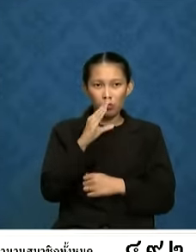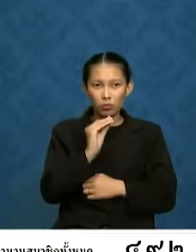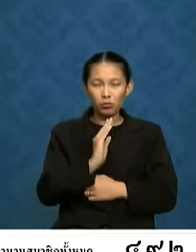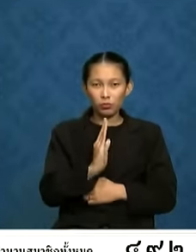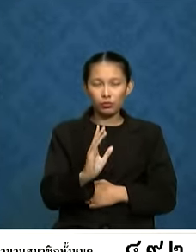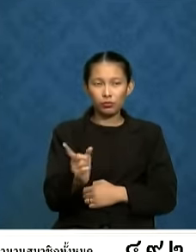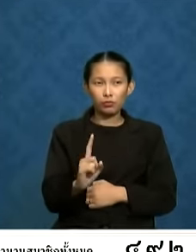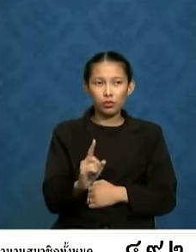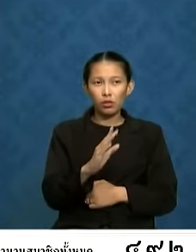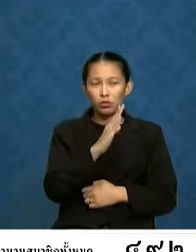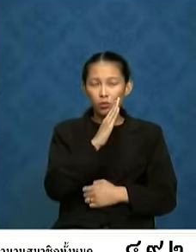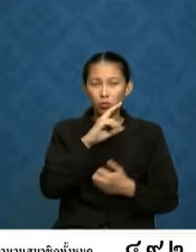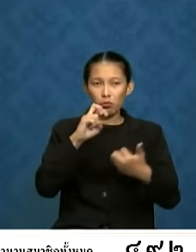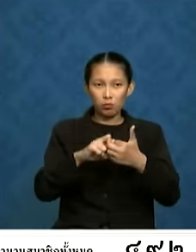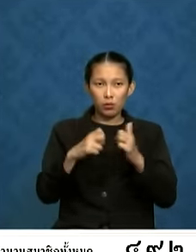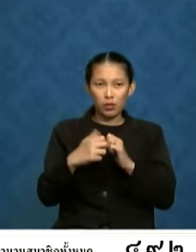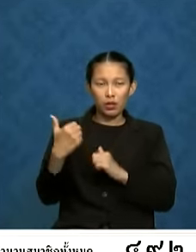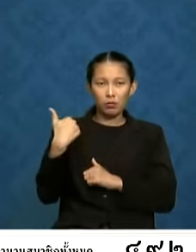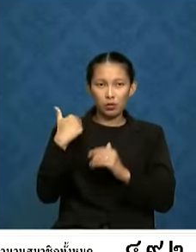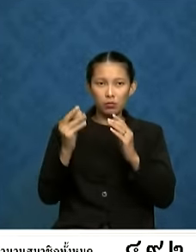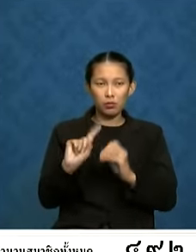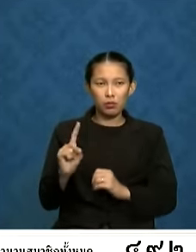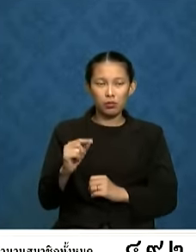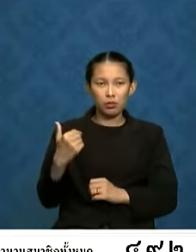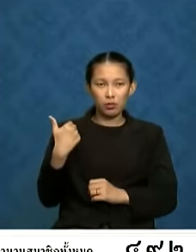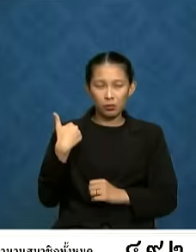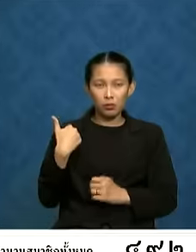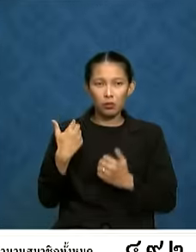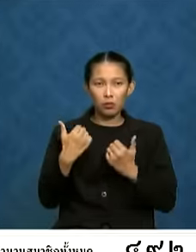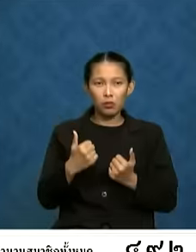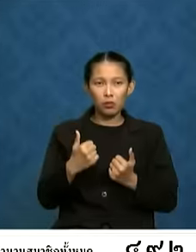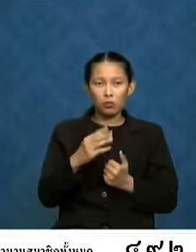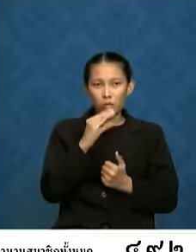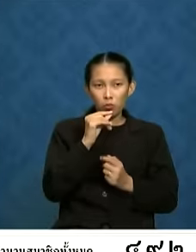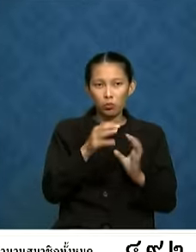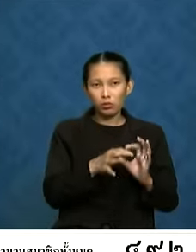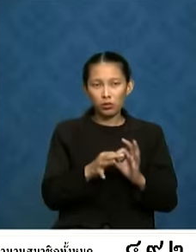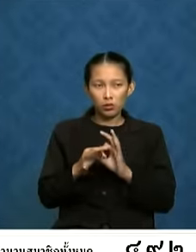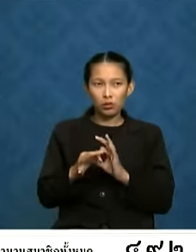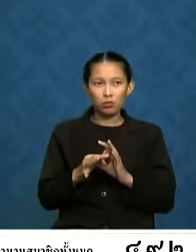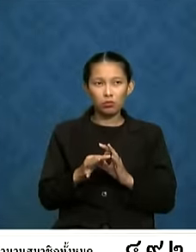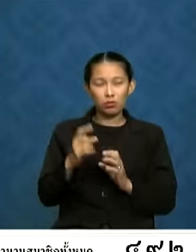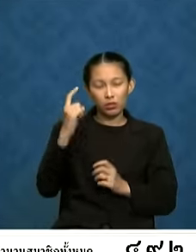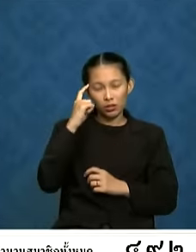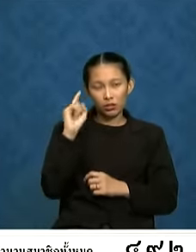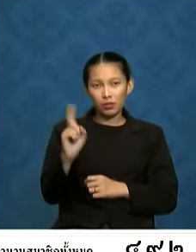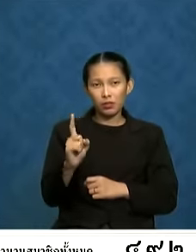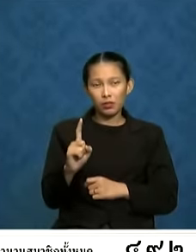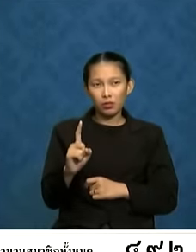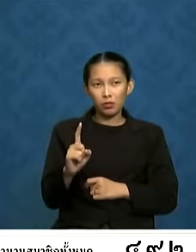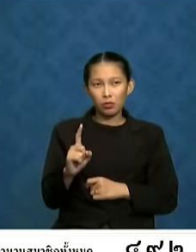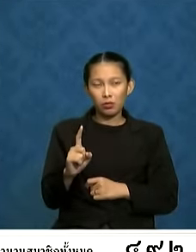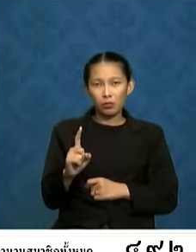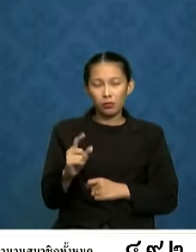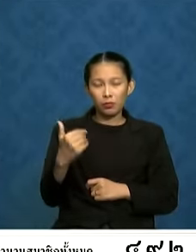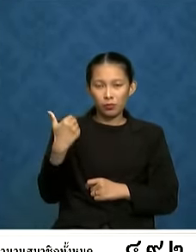ฮะเวลาที่มันมีปัญหาในลักษณะแบบนี้มีการวิพากษ์วิจารณ์กันในลักษณะแบบนี้ท่านคิดว่าผู้ที่